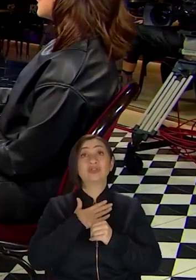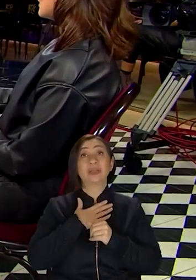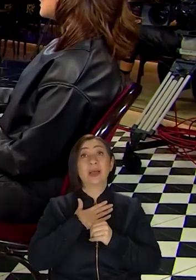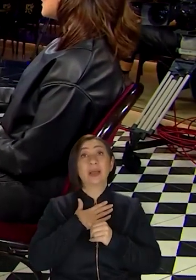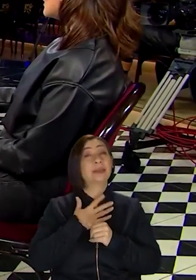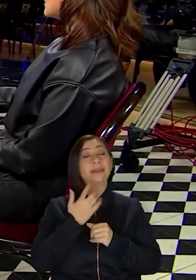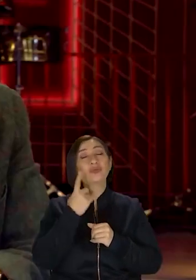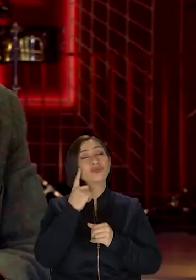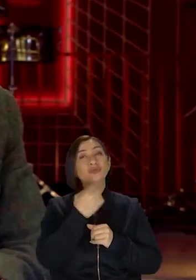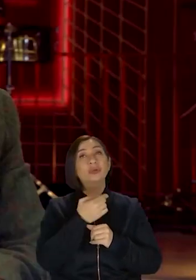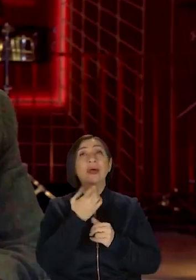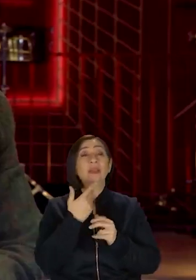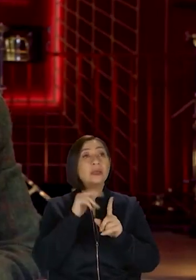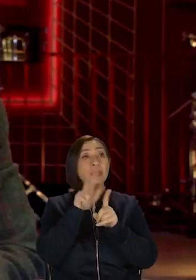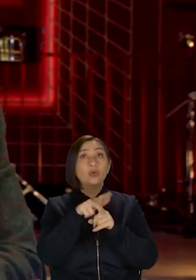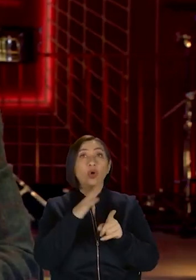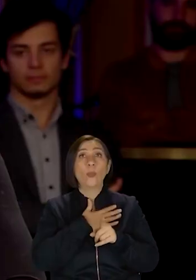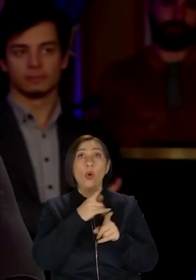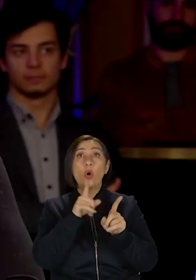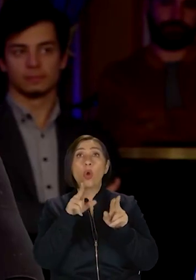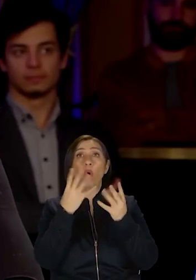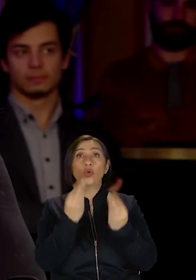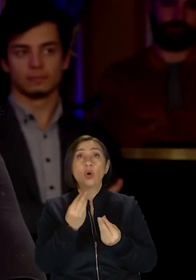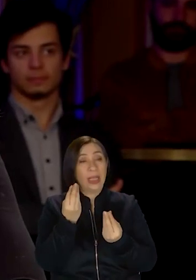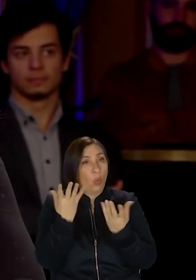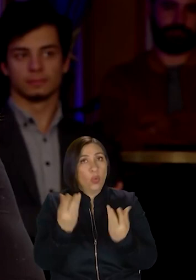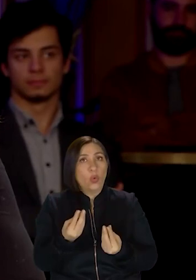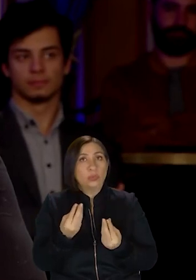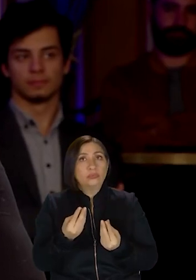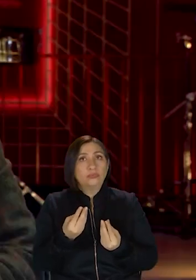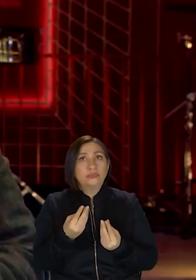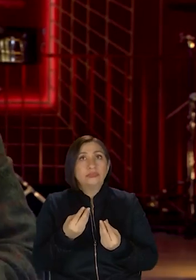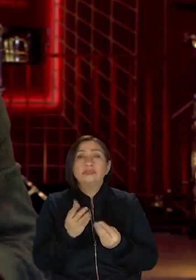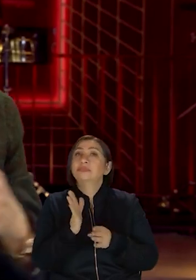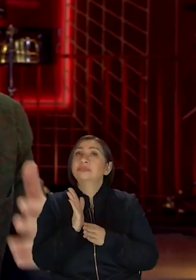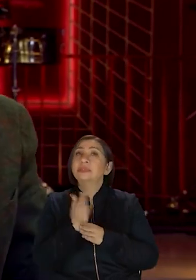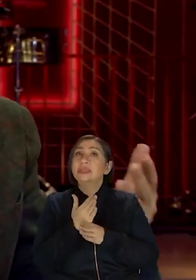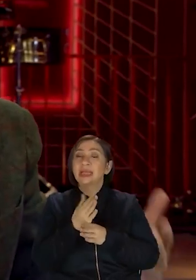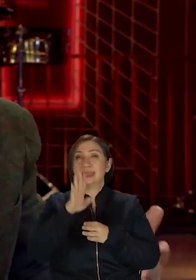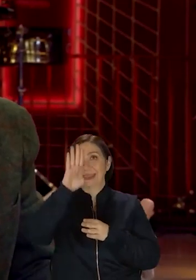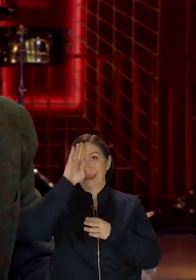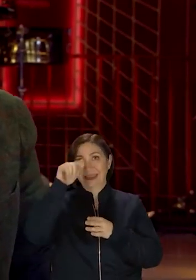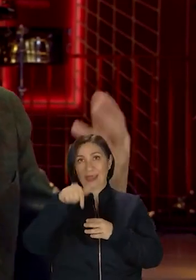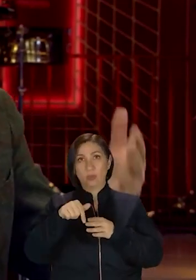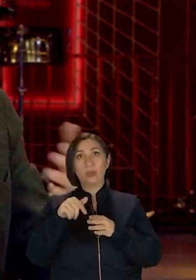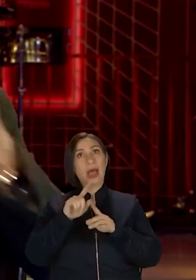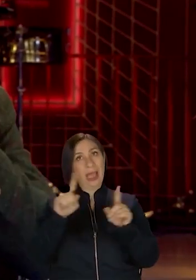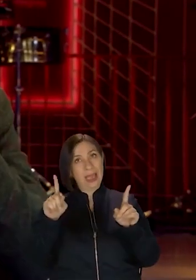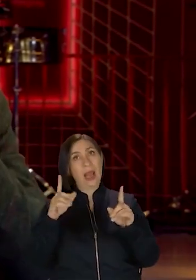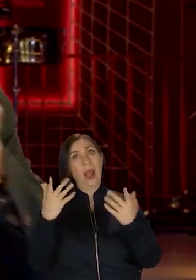tatlım? Katılıyorum size. Evet galiba öyle oluyor. İyi de oluyor. Kesinlikle. Çünkü İstanbul belki hayır